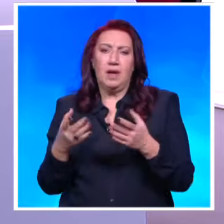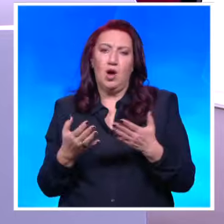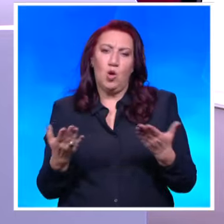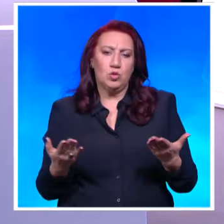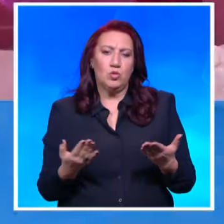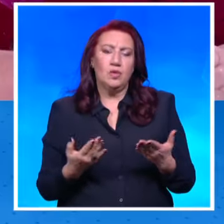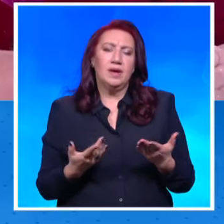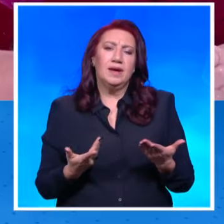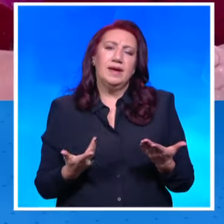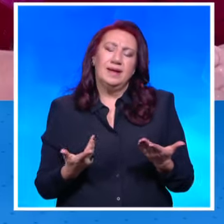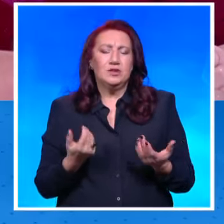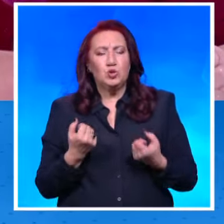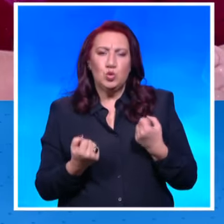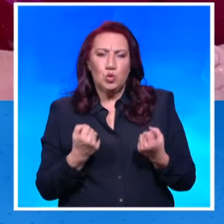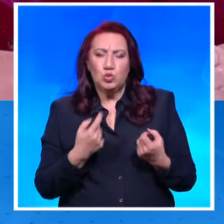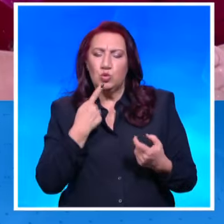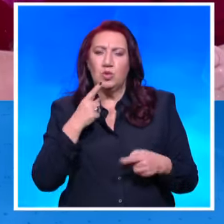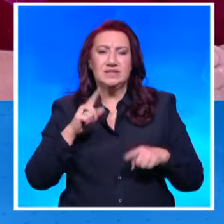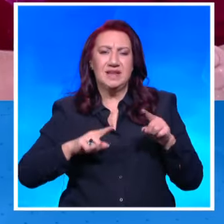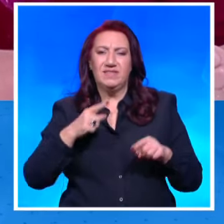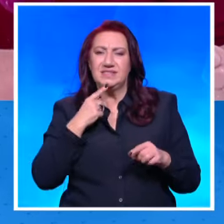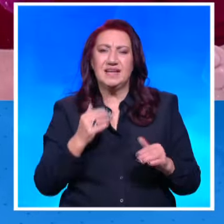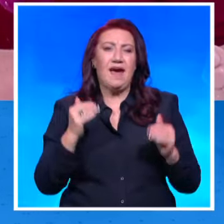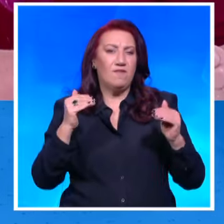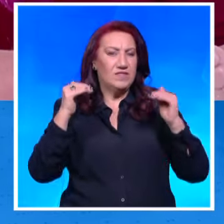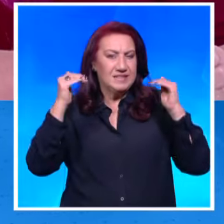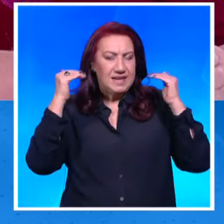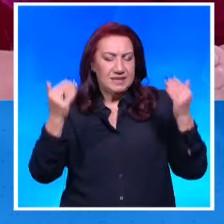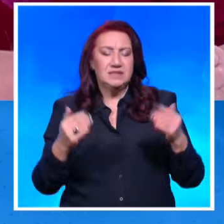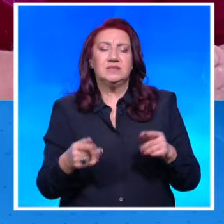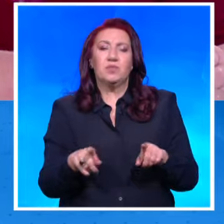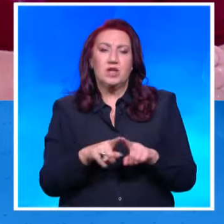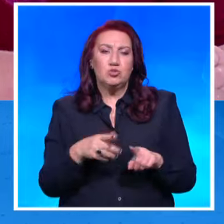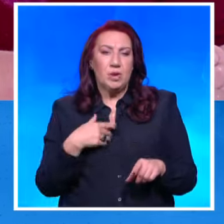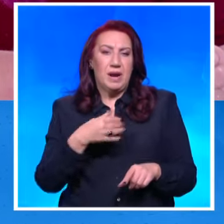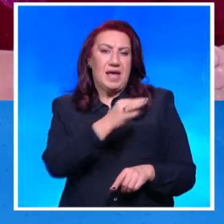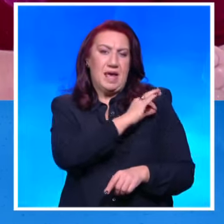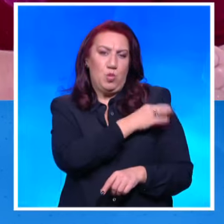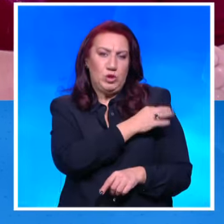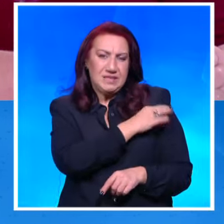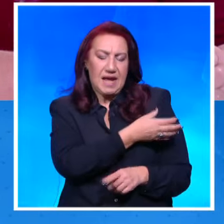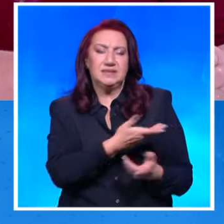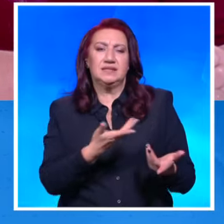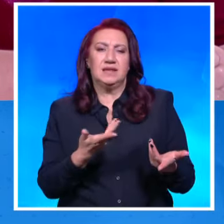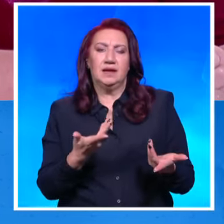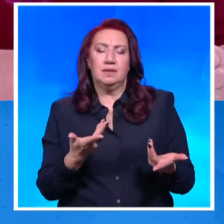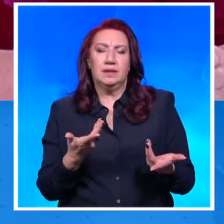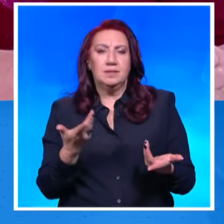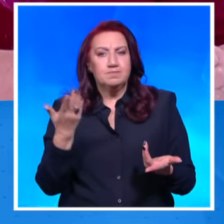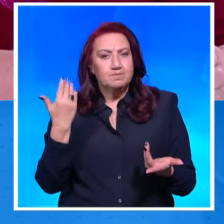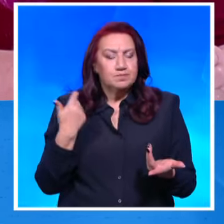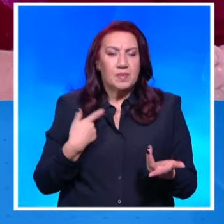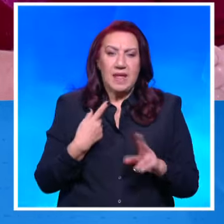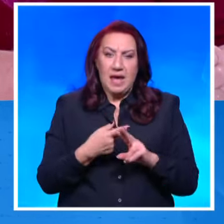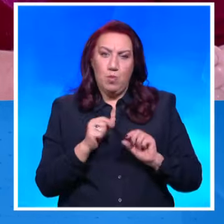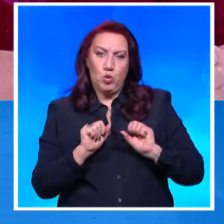се отговори, защото зависи от тяхната възраст, зависи от това дали са имунизирани, дали са се срещали, изобщо зависи дори от моментното